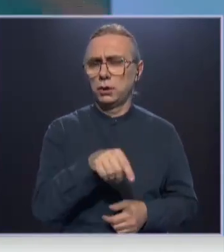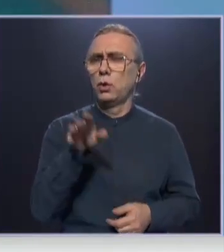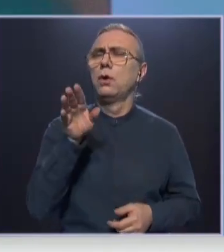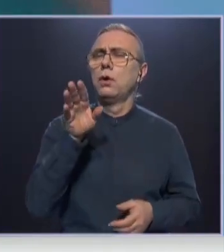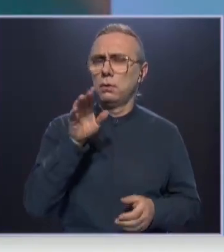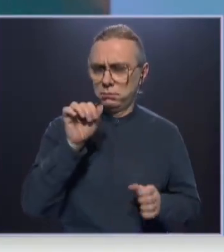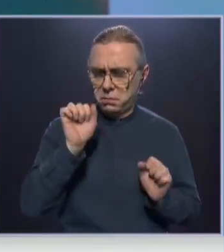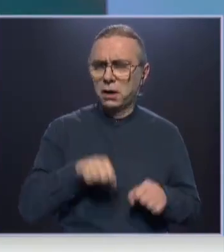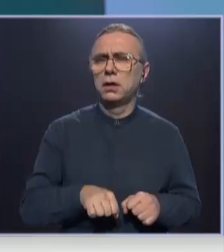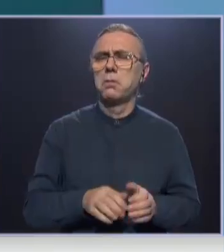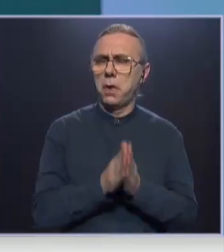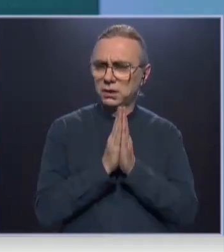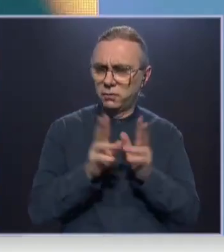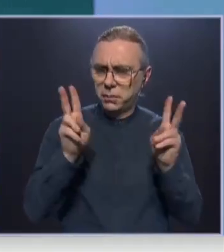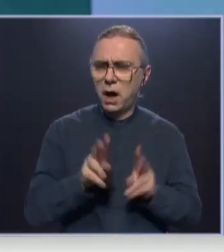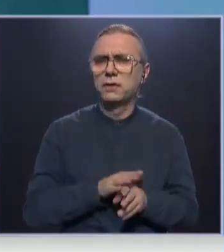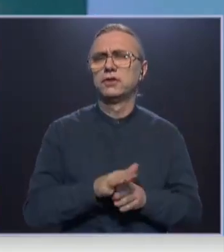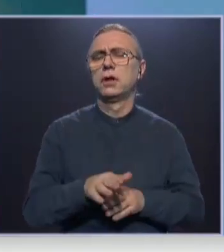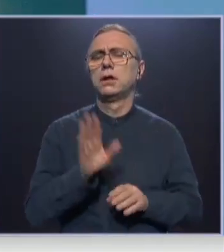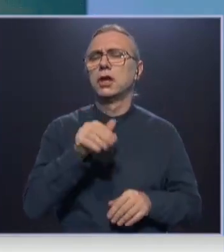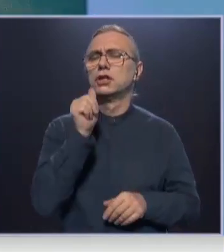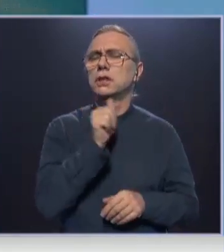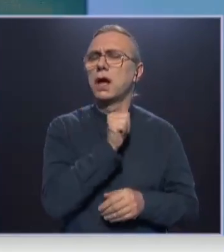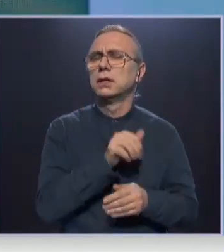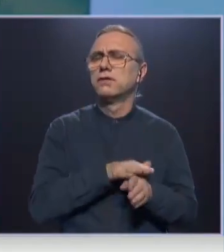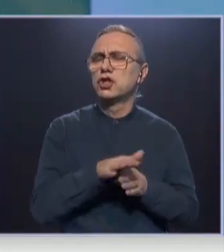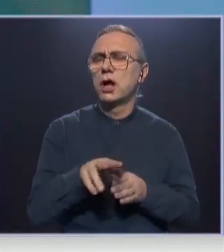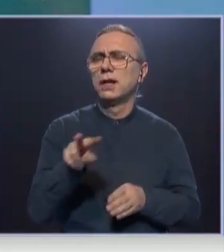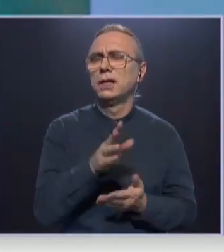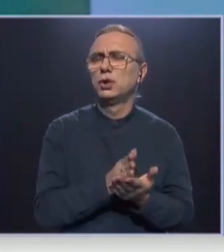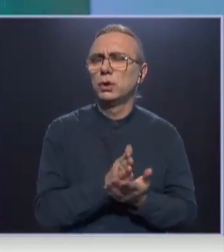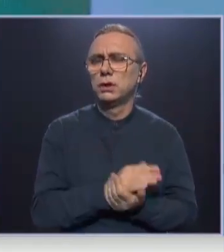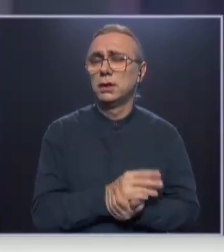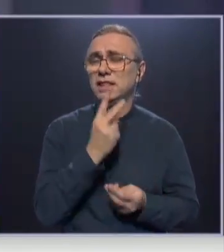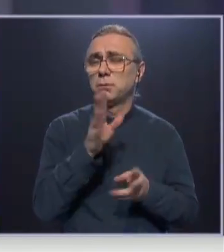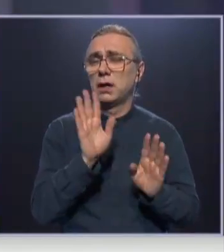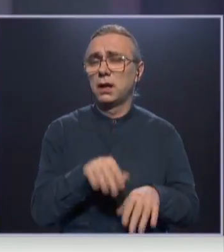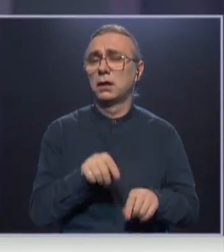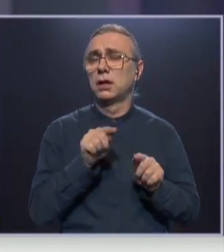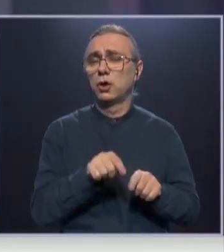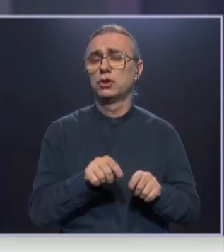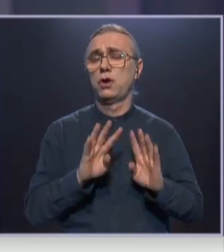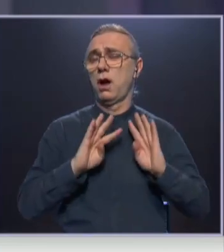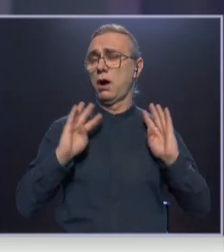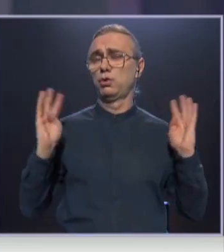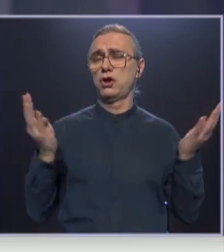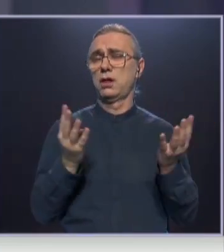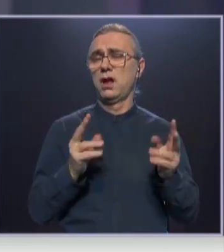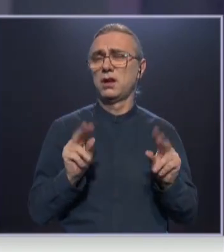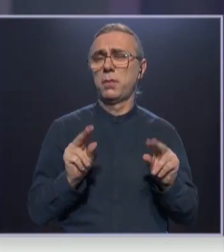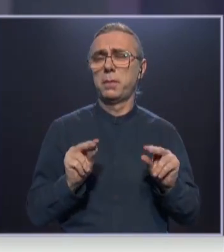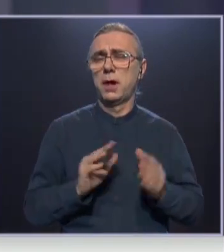правила совершать. Многие из них совершали литургию тайно, несмотря на то, что их окружало совсем неблагополучная и не, так